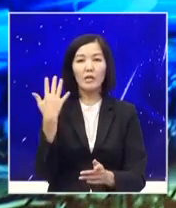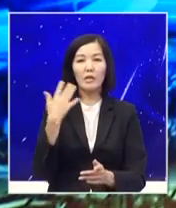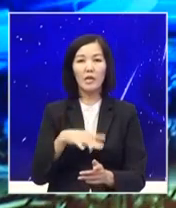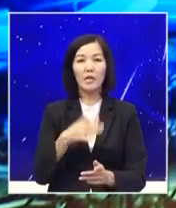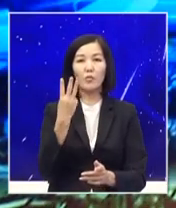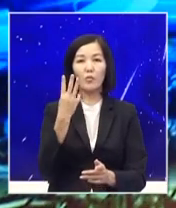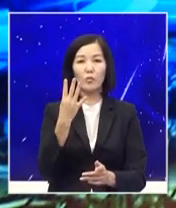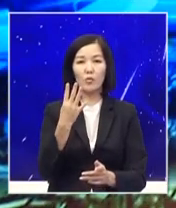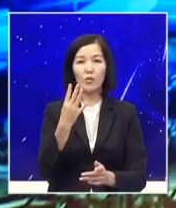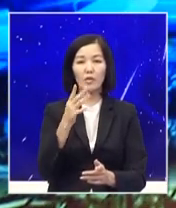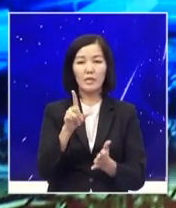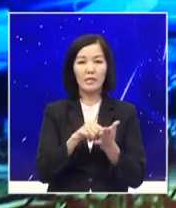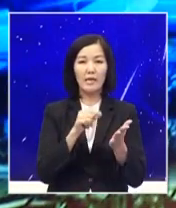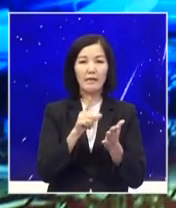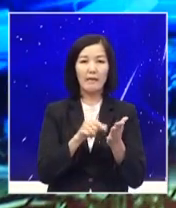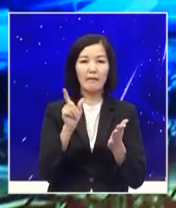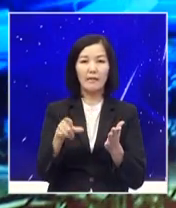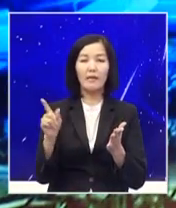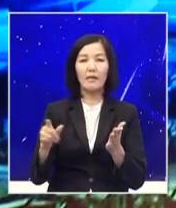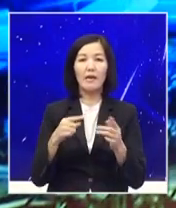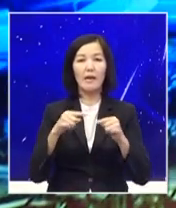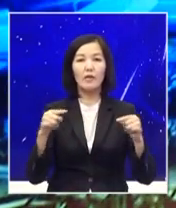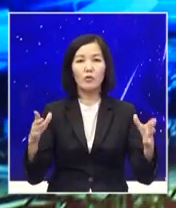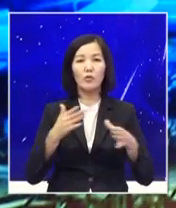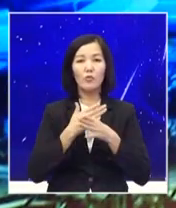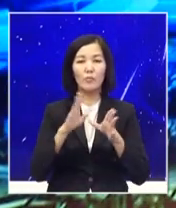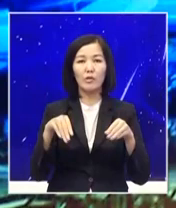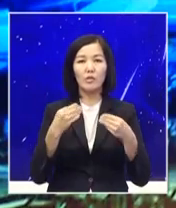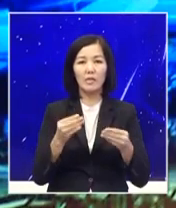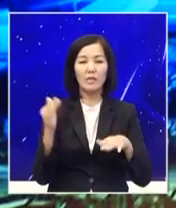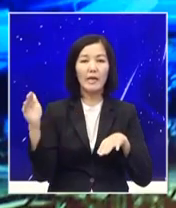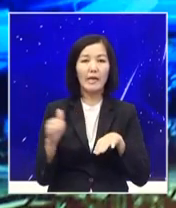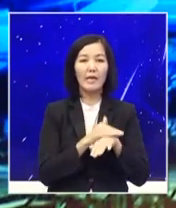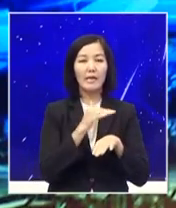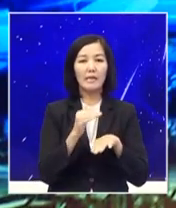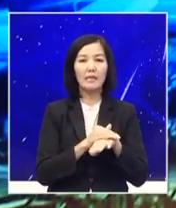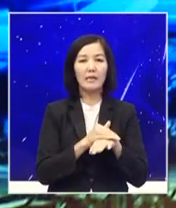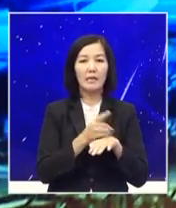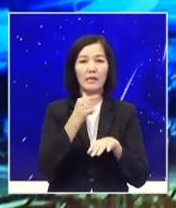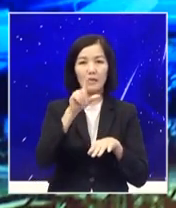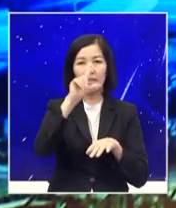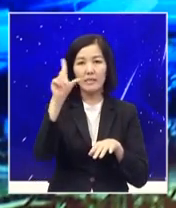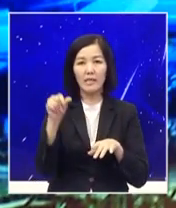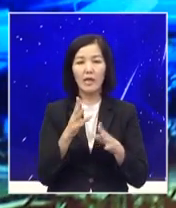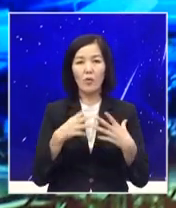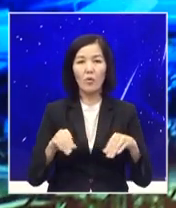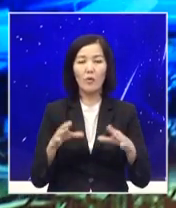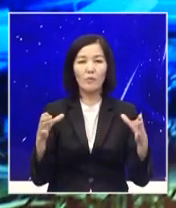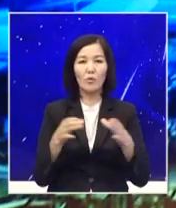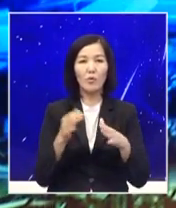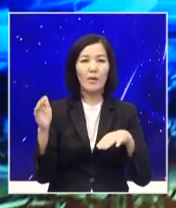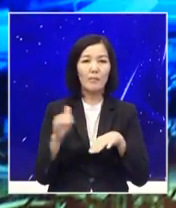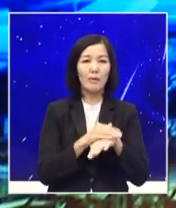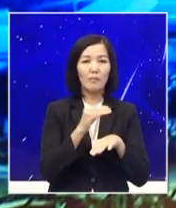Талдықорғандық 54 зейнеткерге гуманитарлық көмек жеткізілді. Игілікті іске Қызылай қоғамы мен мейірімді Жетісу фронт кеңсесінің